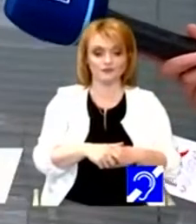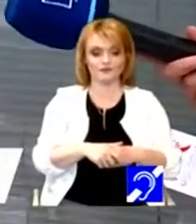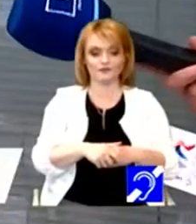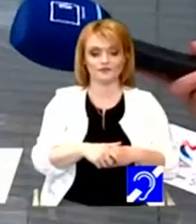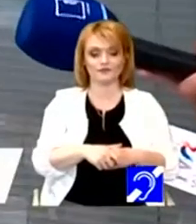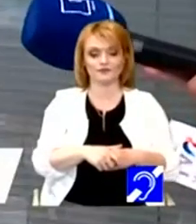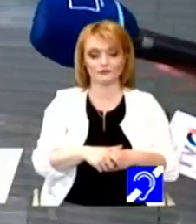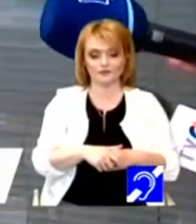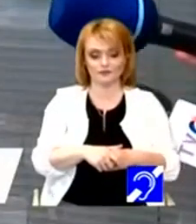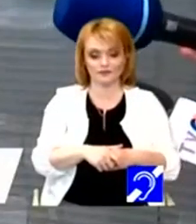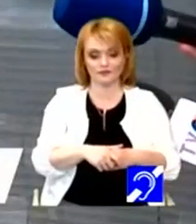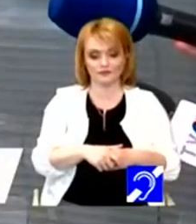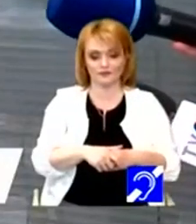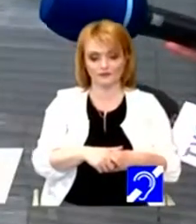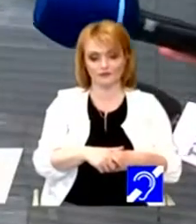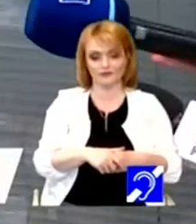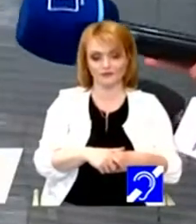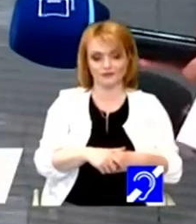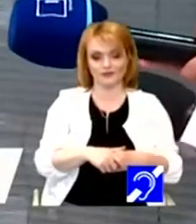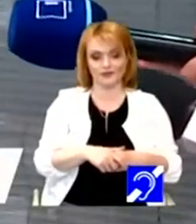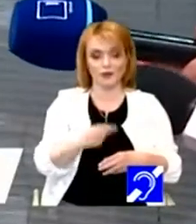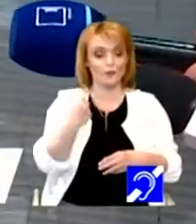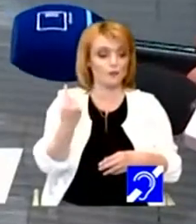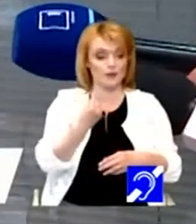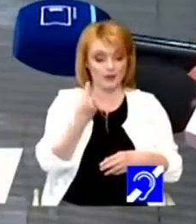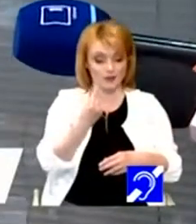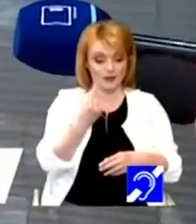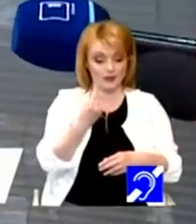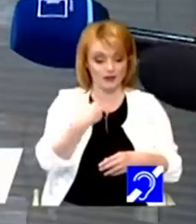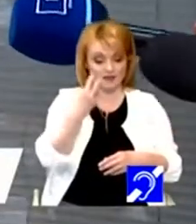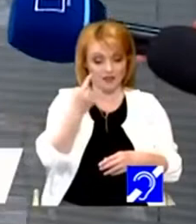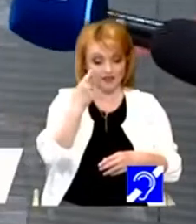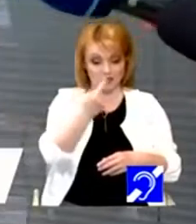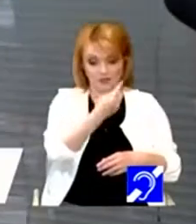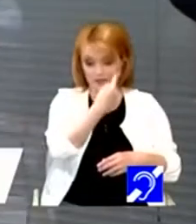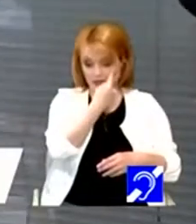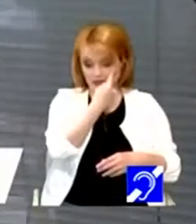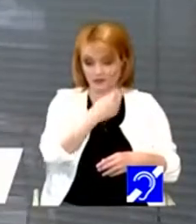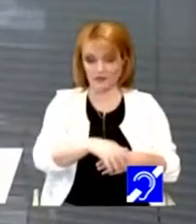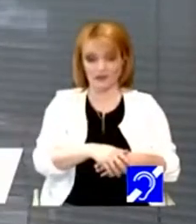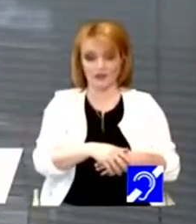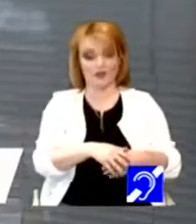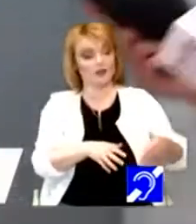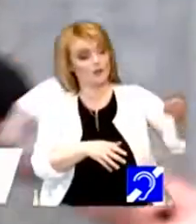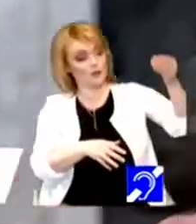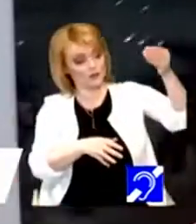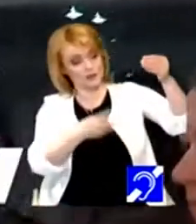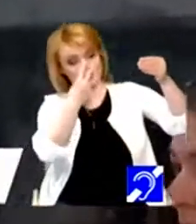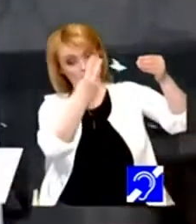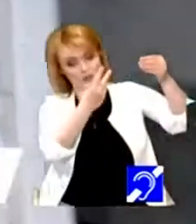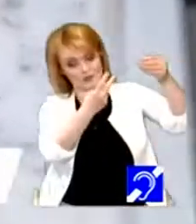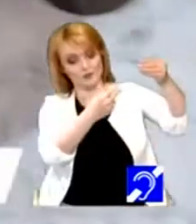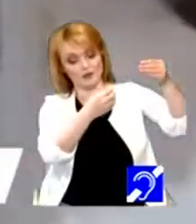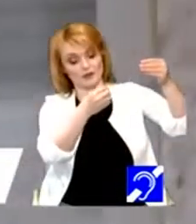Respectiv, ca de obicei, primele sunt ale vizuale, toți ca ce facem. Amplasăm bancnota